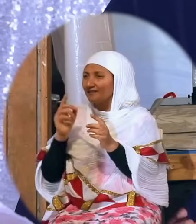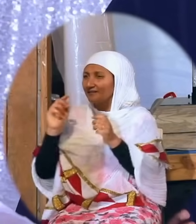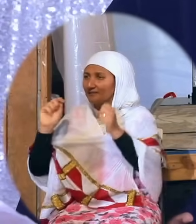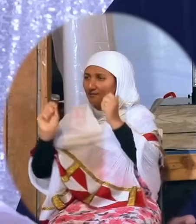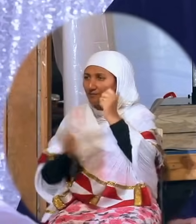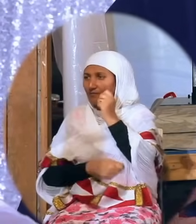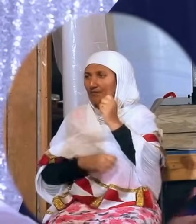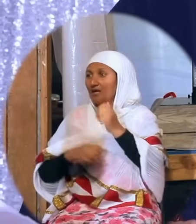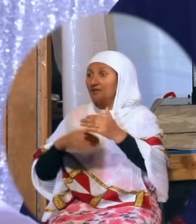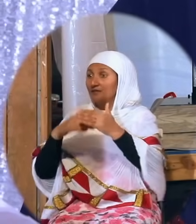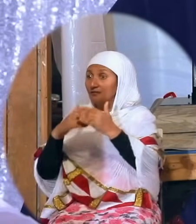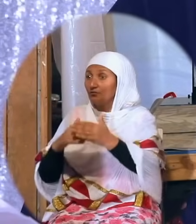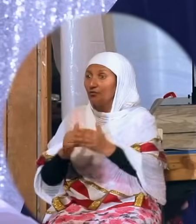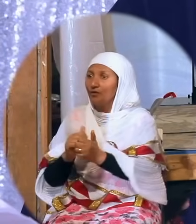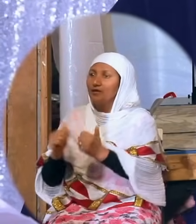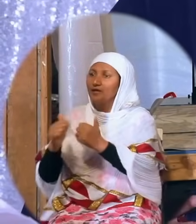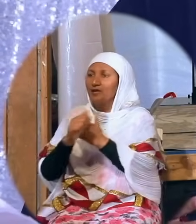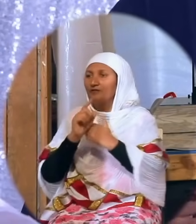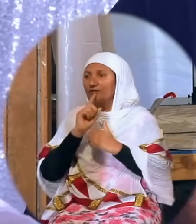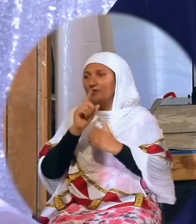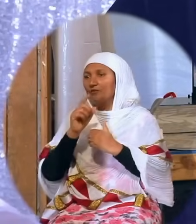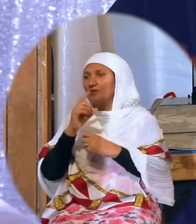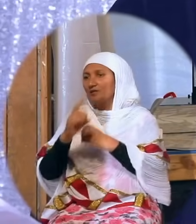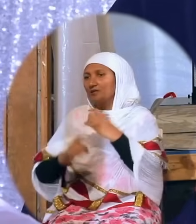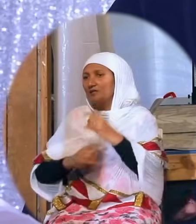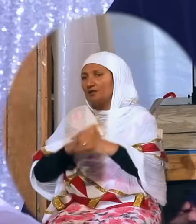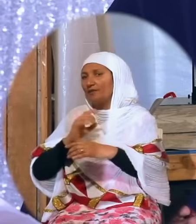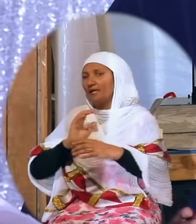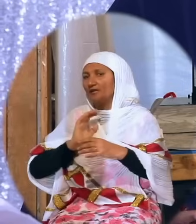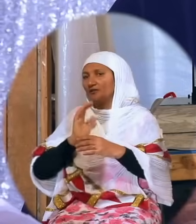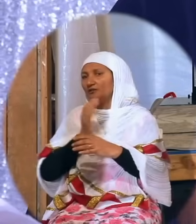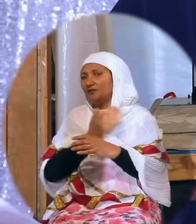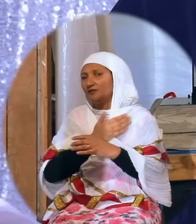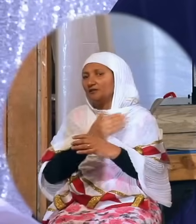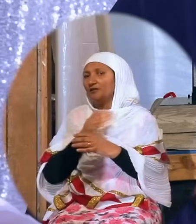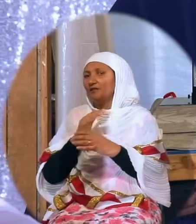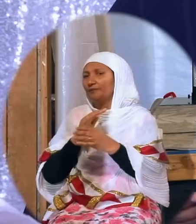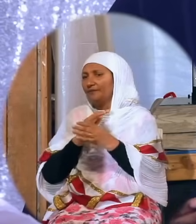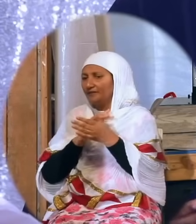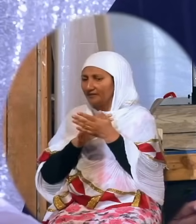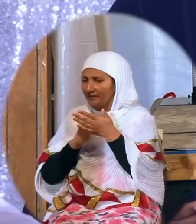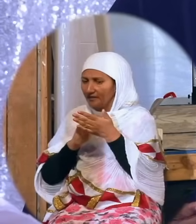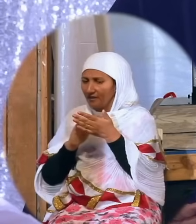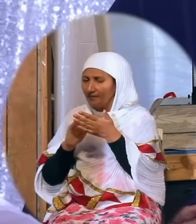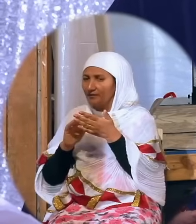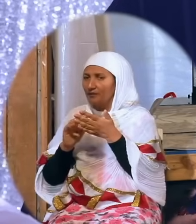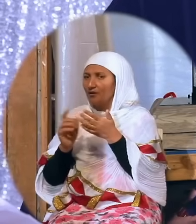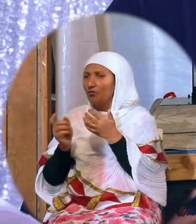ያለፈ ነው ዘመናችን ግን በጣም በተጠና ሁኔታ አይነቱም